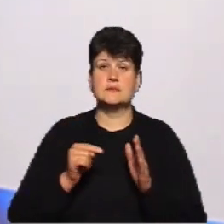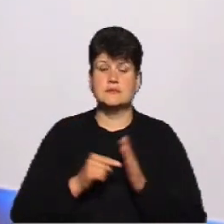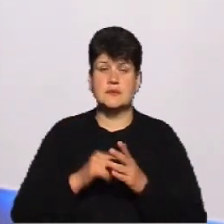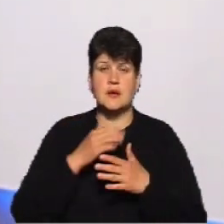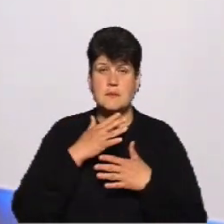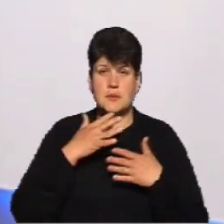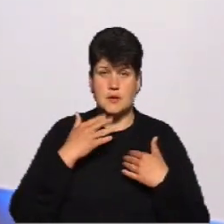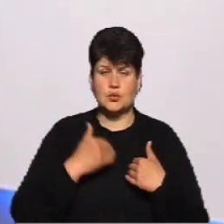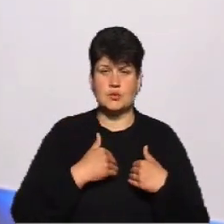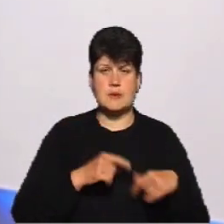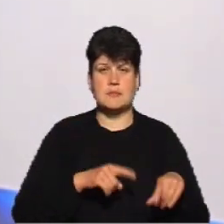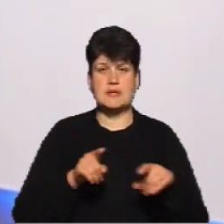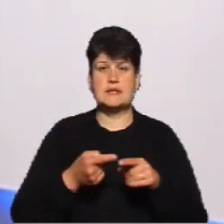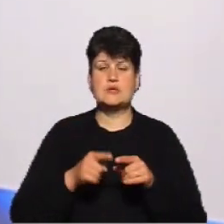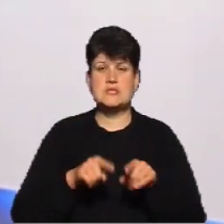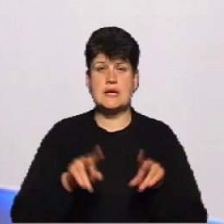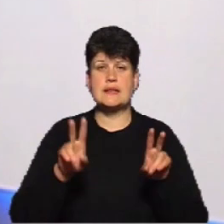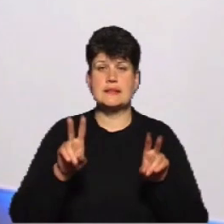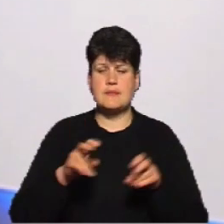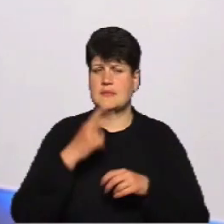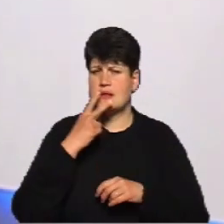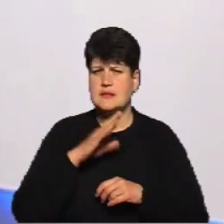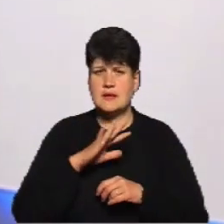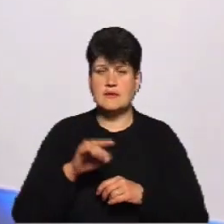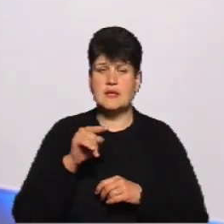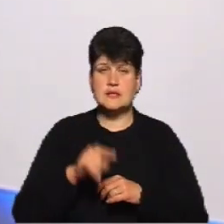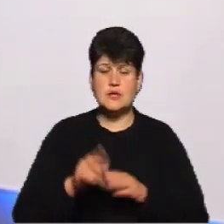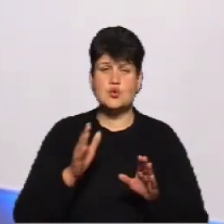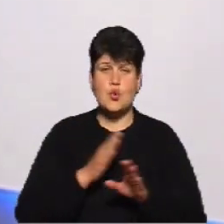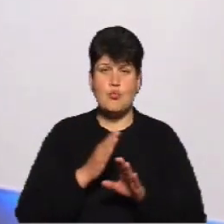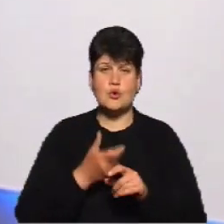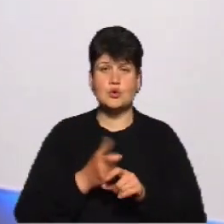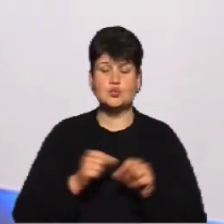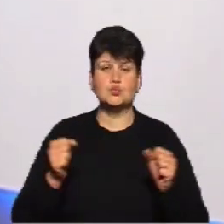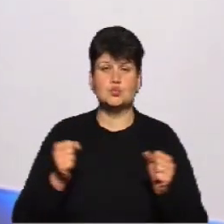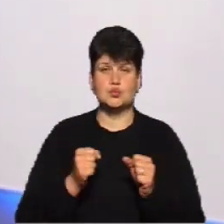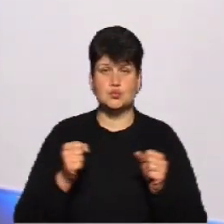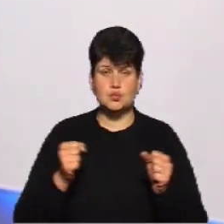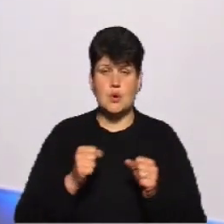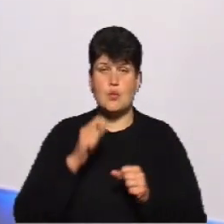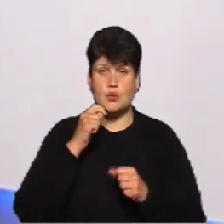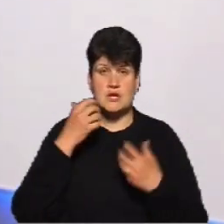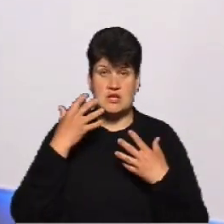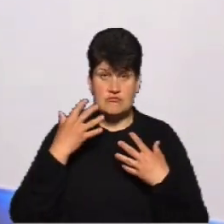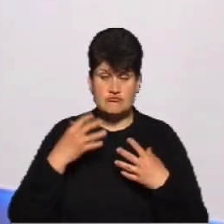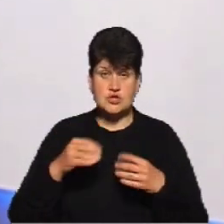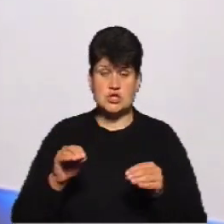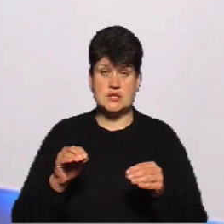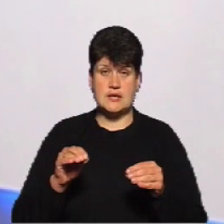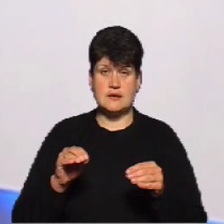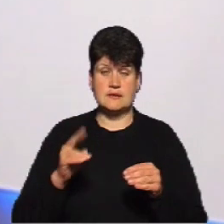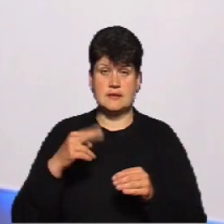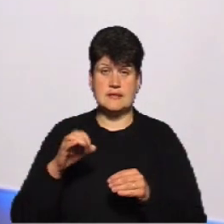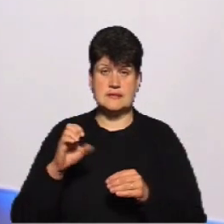перейти до цієї теми, тому що, не дивлячись на те, що погода досить така холодна, але в Україні вже за даними ДСНС